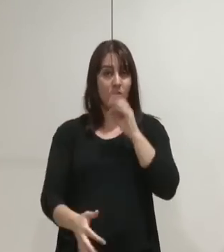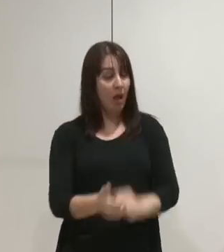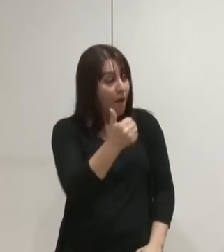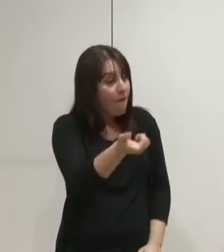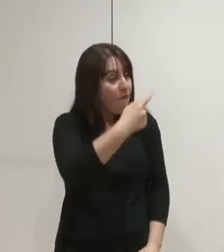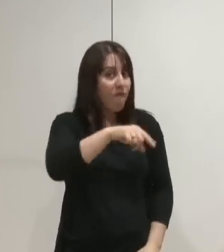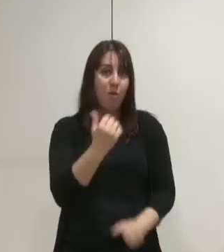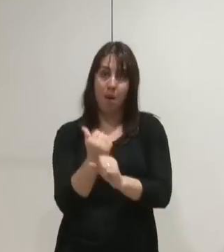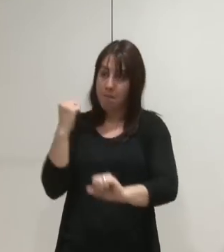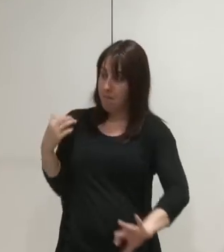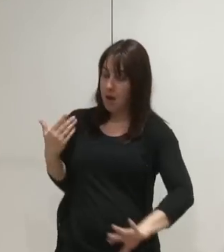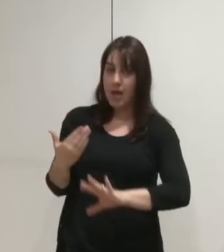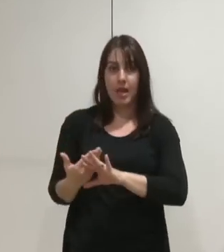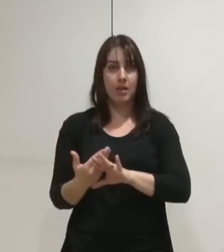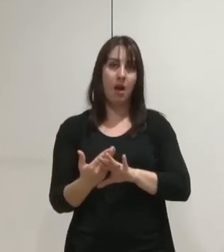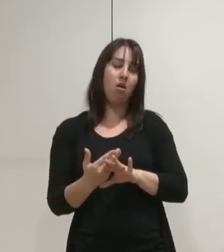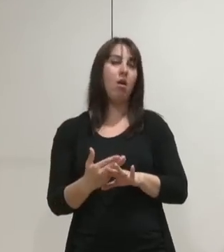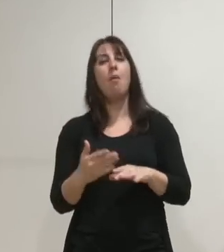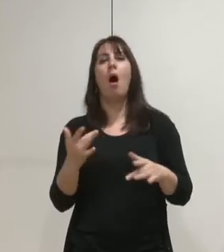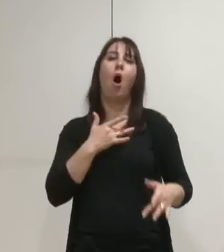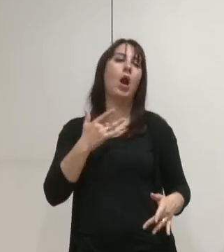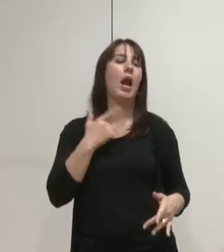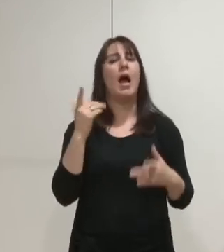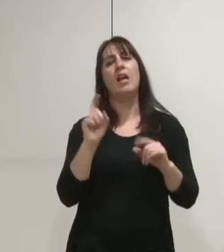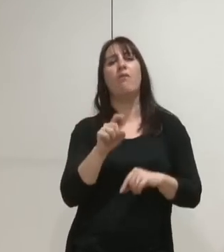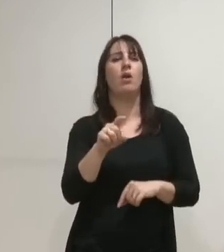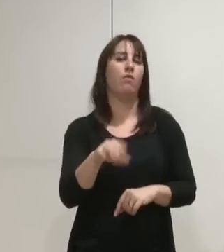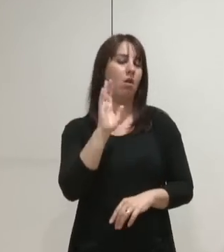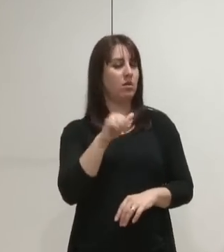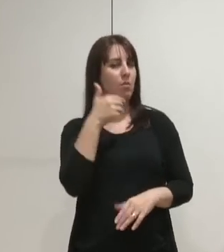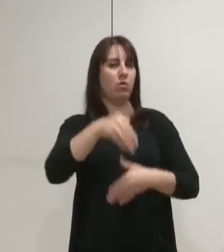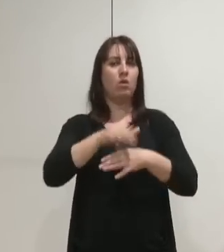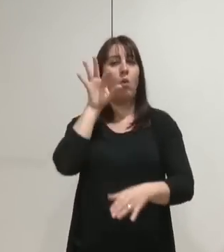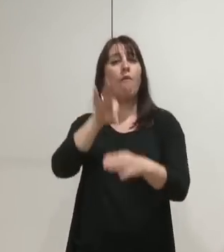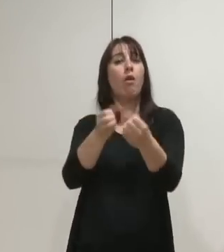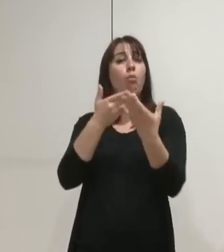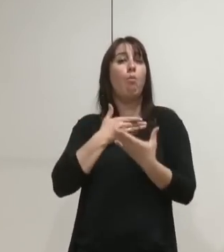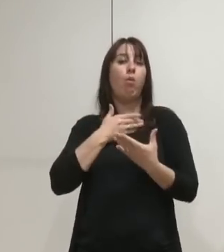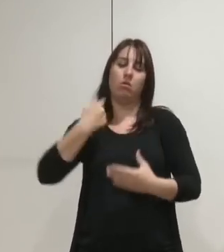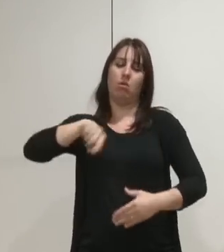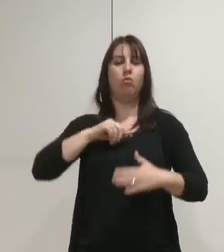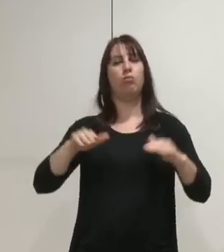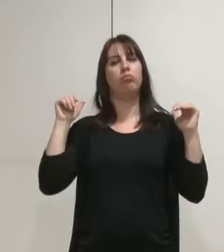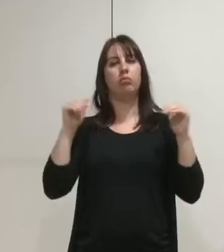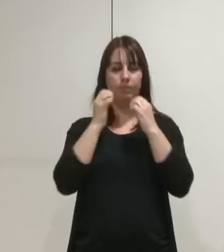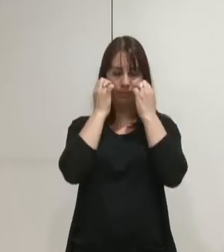avez créé par vos atternoiments et c'est la raison pour laquelle nous nous abstiendrons sur le vote de cette délibération